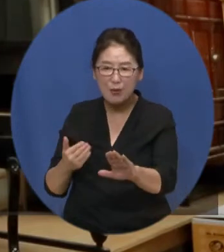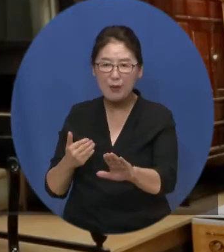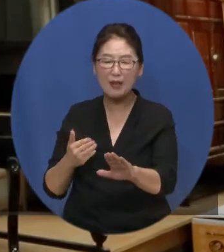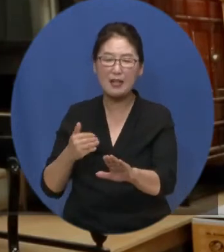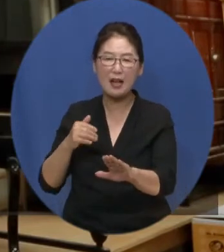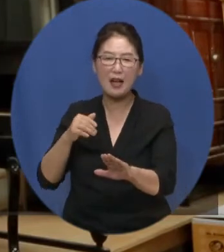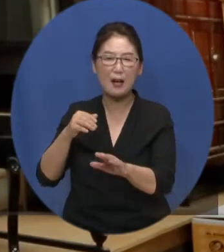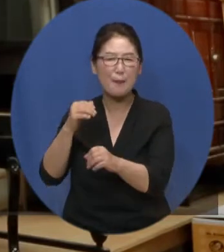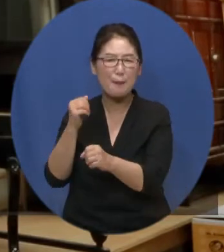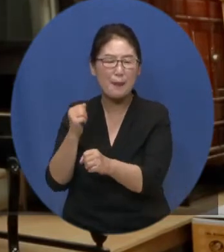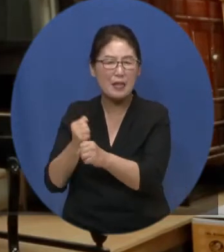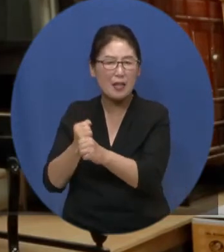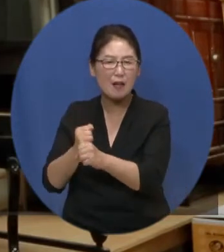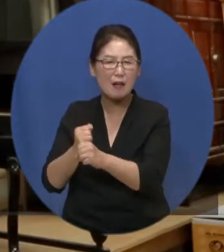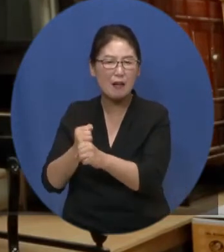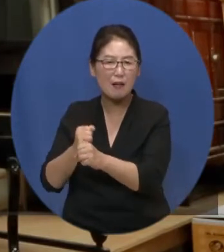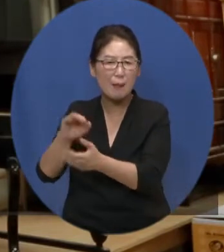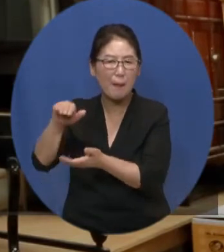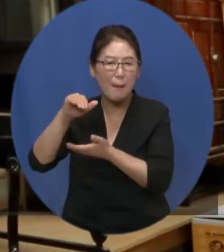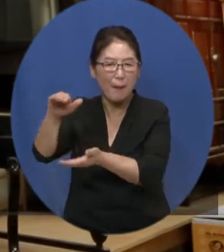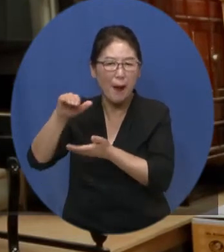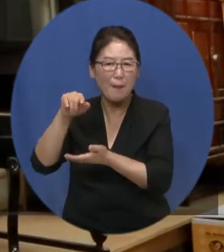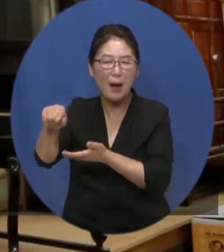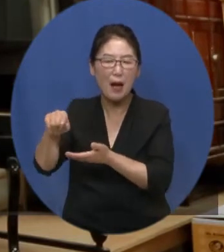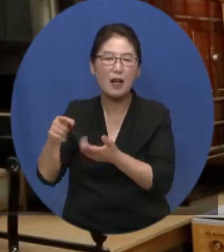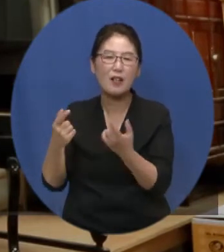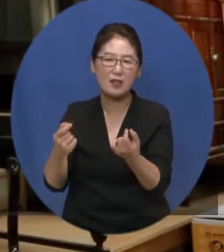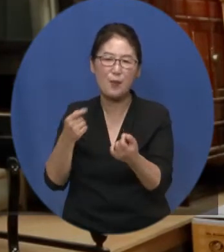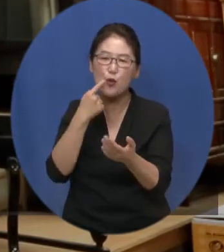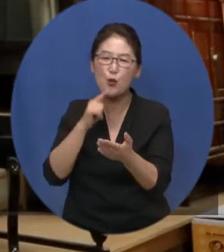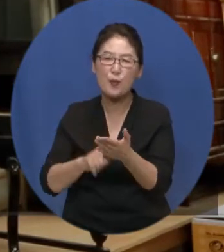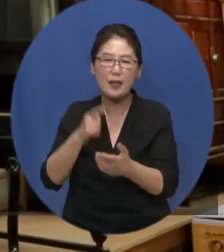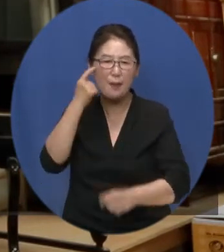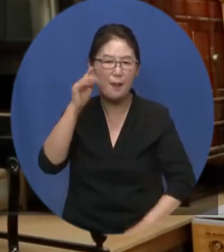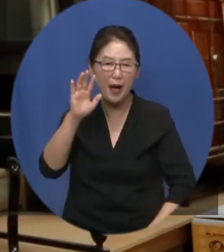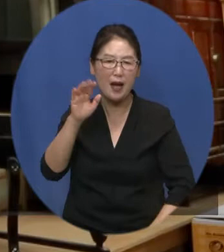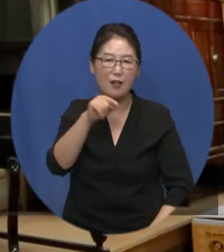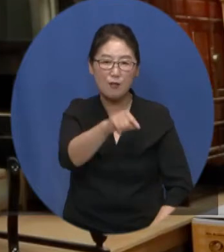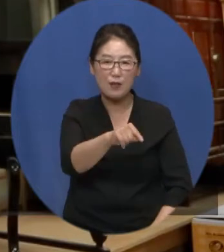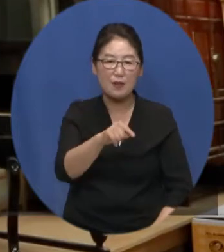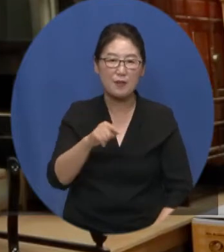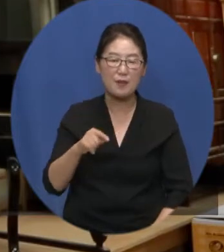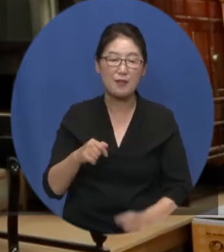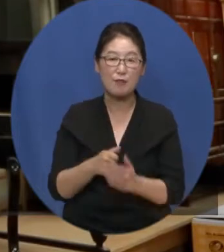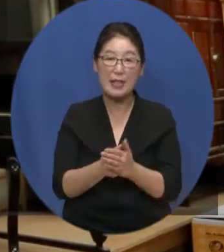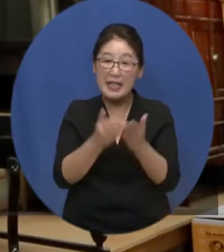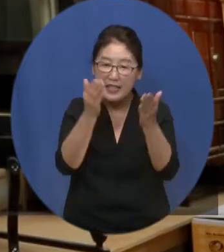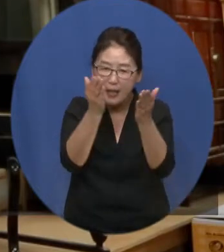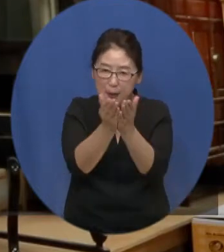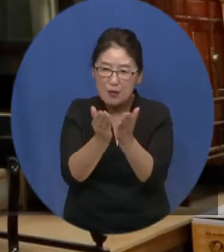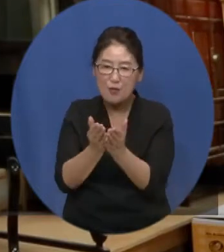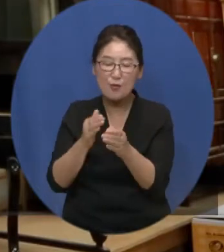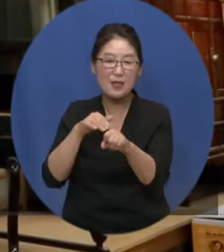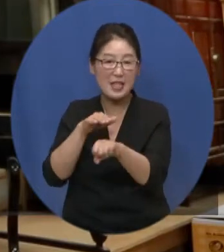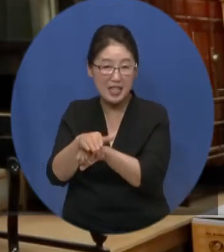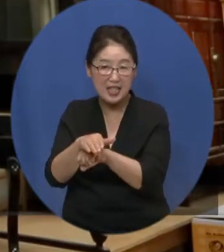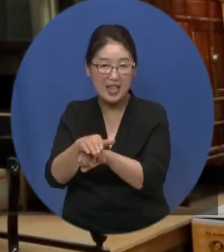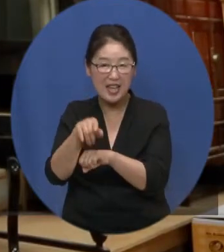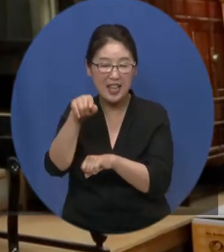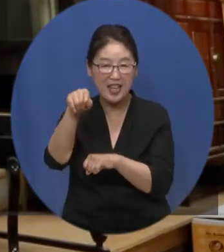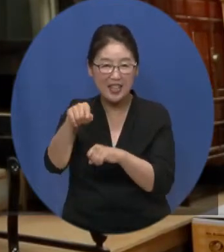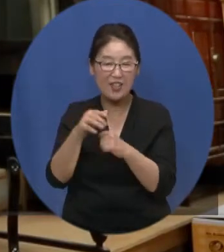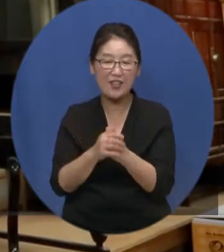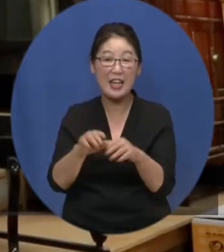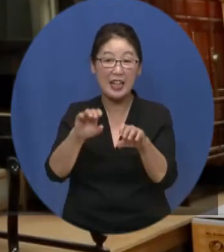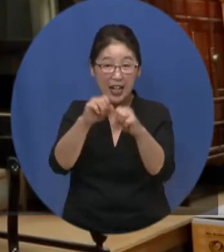이게 치다 보니까 저희처럼 대한민국의 는 짜맞춤 박 그런 공방에서